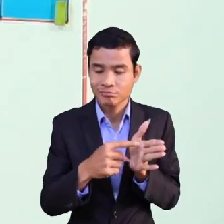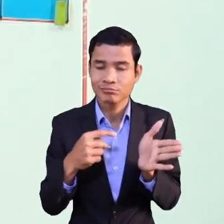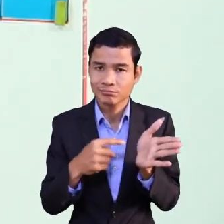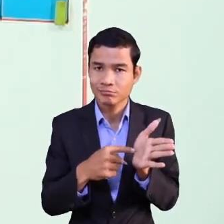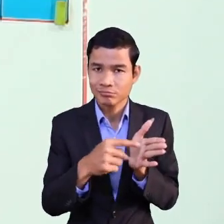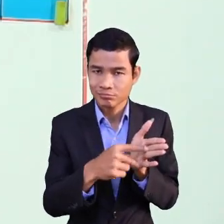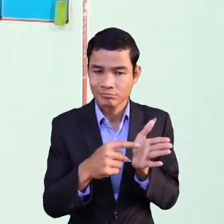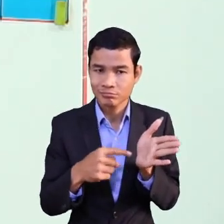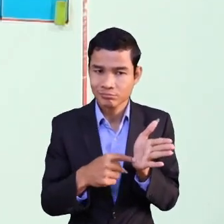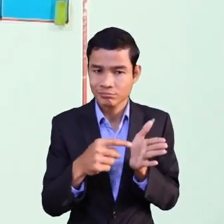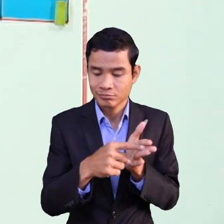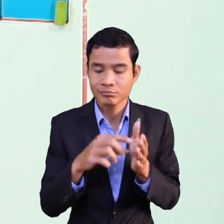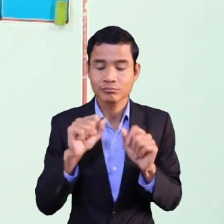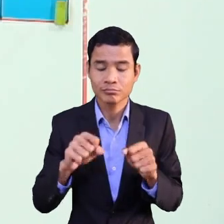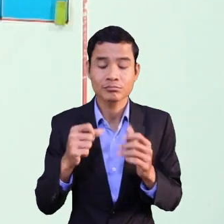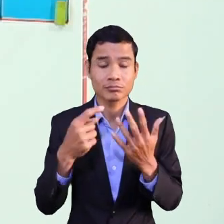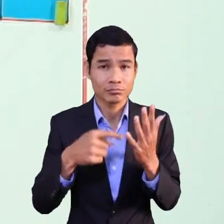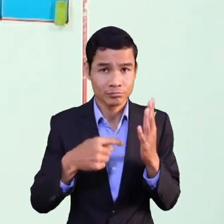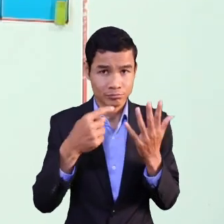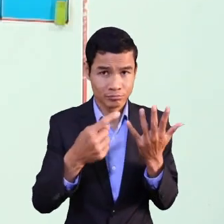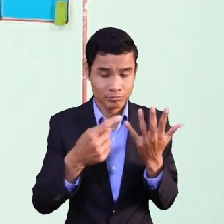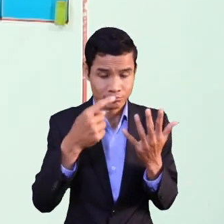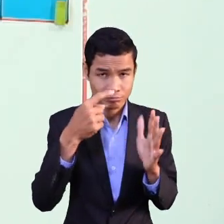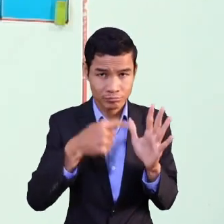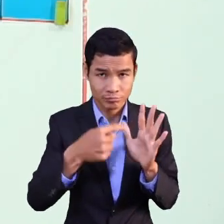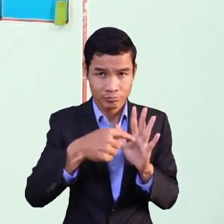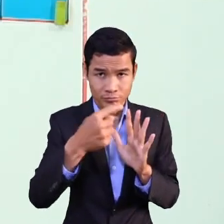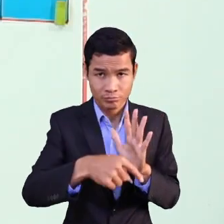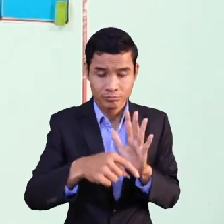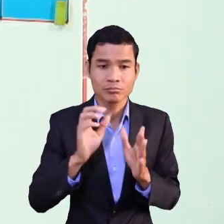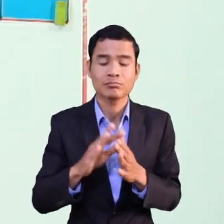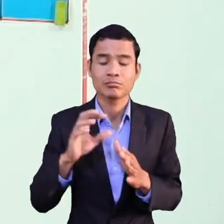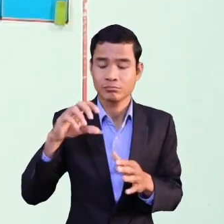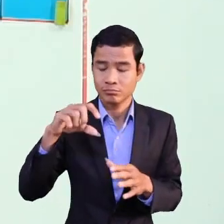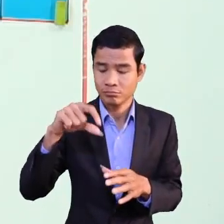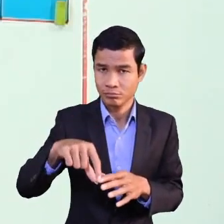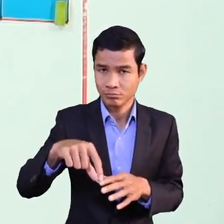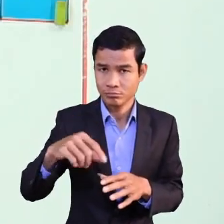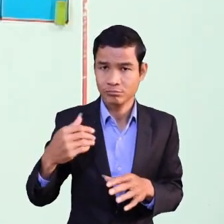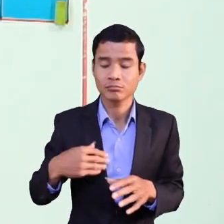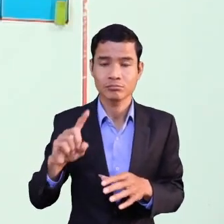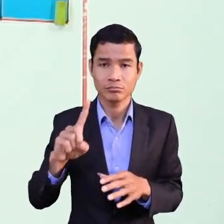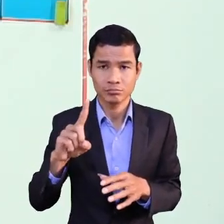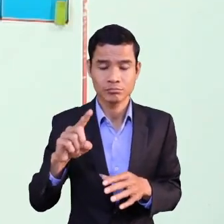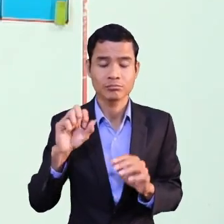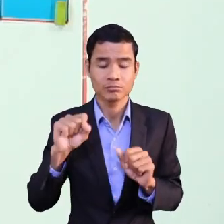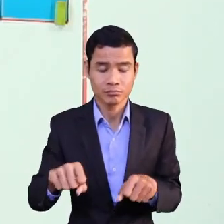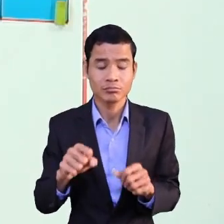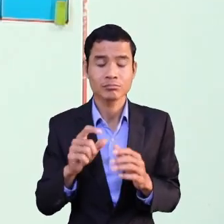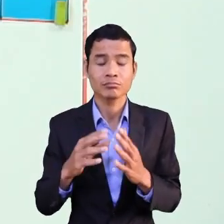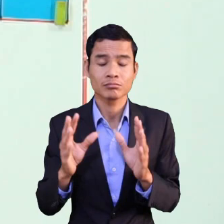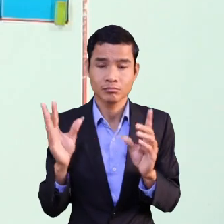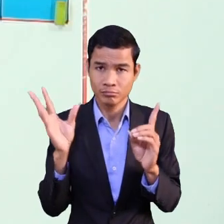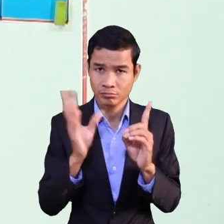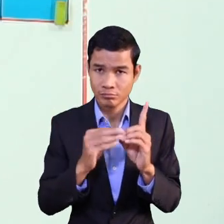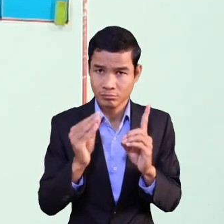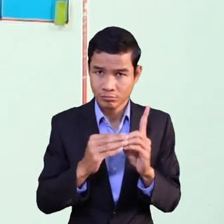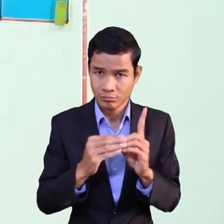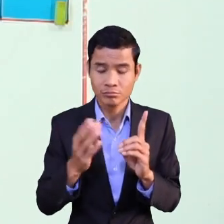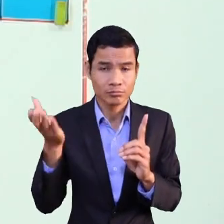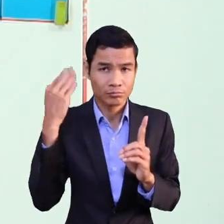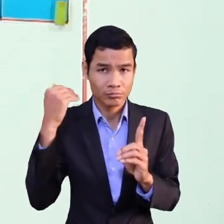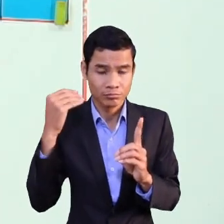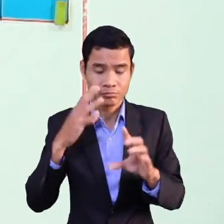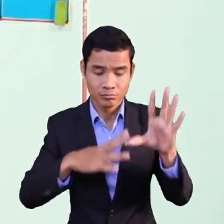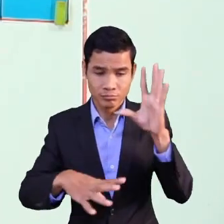ណាអញ្ចឹងតួអក្សរគឺអ្នកគ្រូលើកឡើងតែមួយទេគឺអក្សរកដែលយើងផ្សំជាមួយនឹងស្រៈដែលយើងបានរៀនកាលពីថ្ងៃមុន